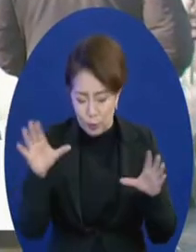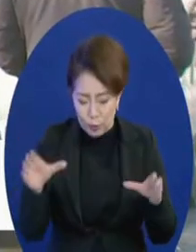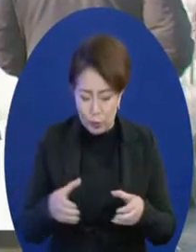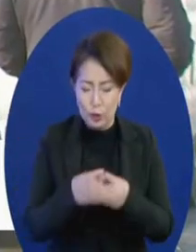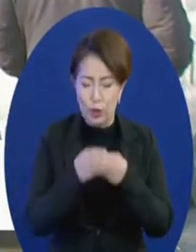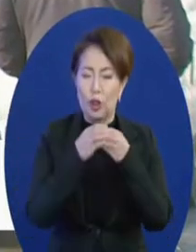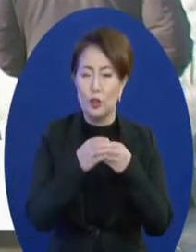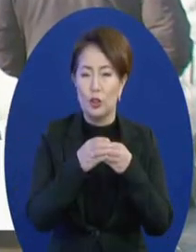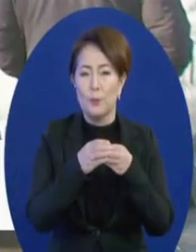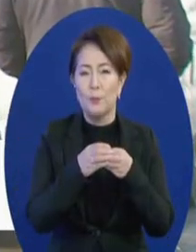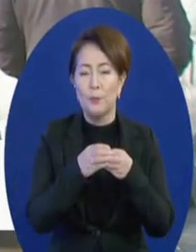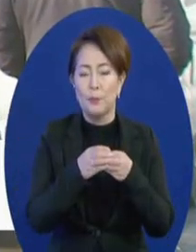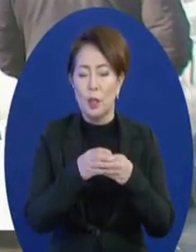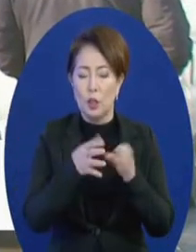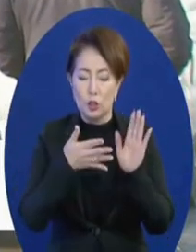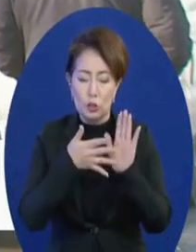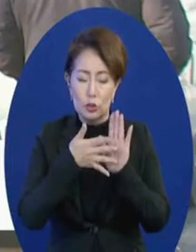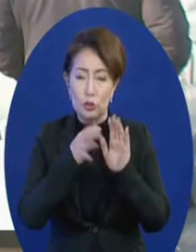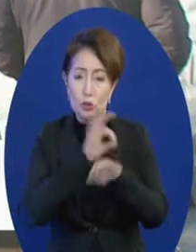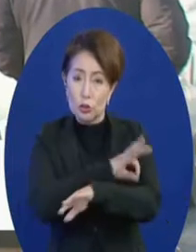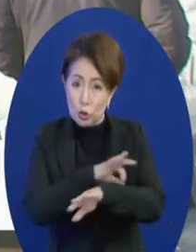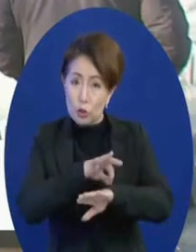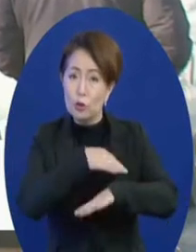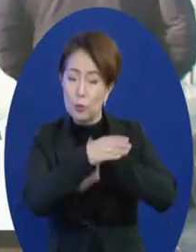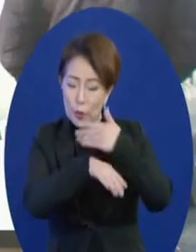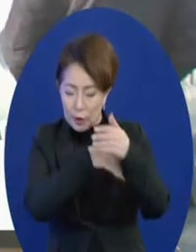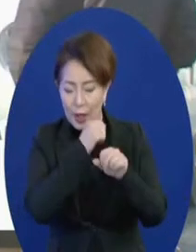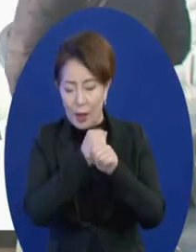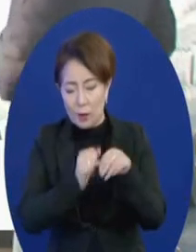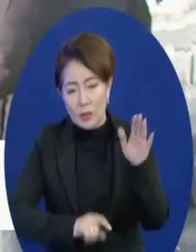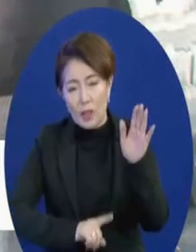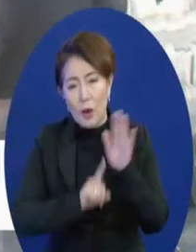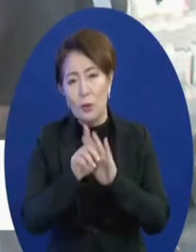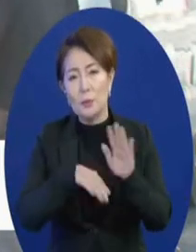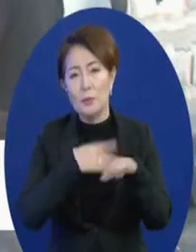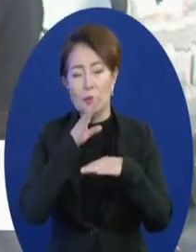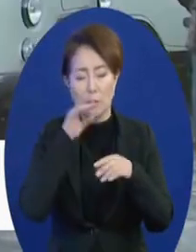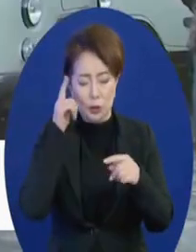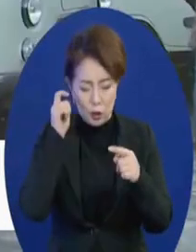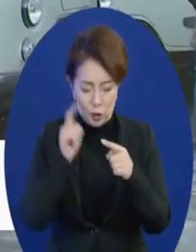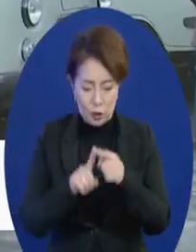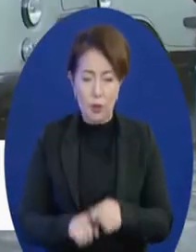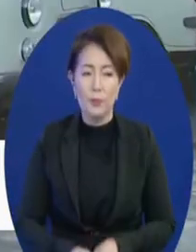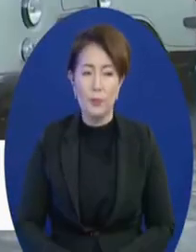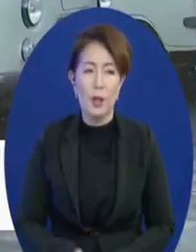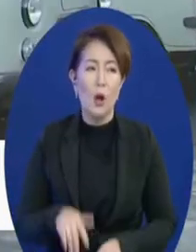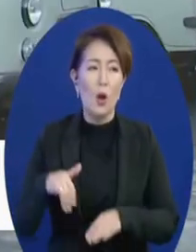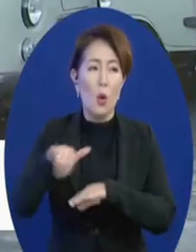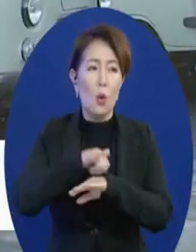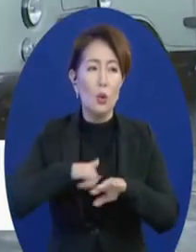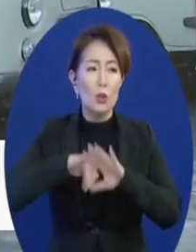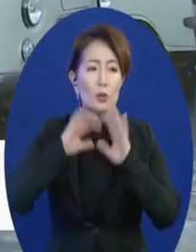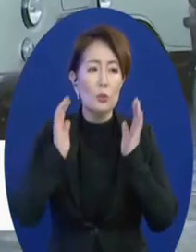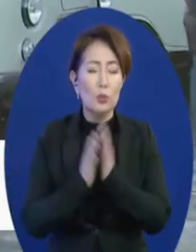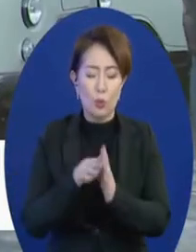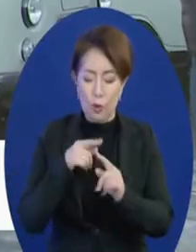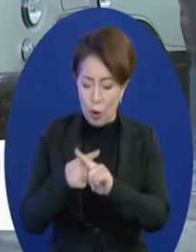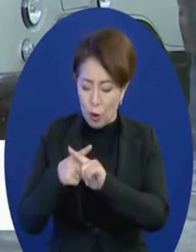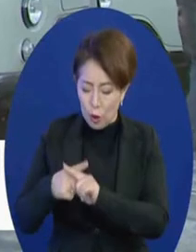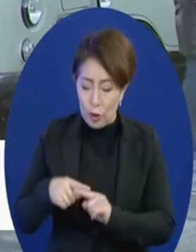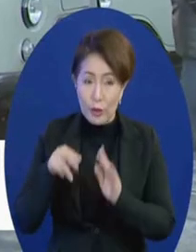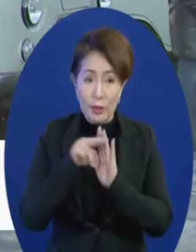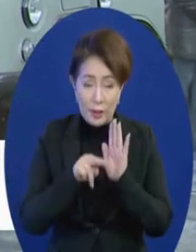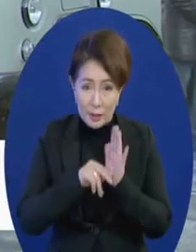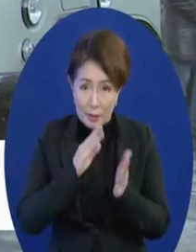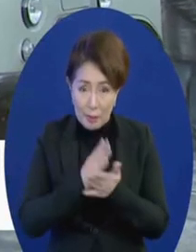цогц төсөл болгож анхудаа хэрэгжүүлээ гэж ингэж зорж байгаа. Улс нийт даяар бол бас 20 сарын дэглэмтэй.